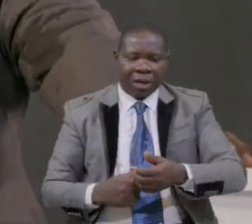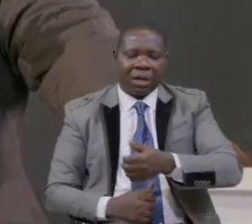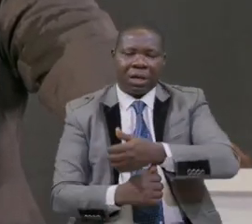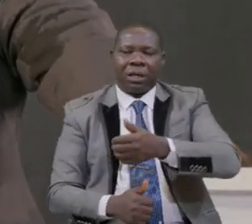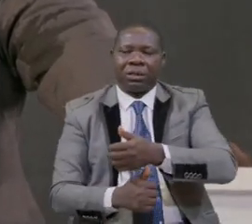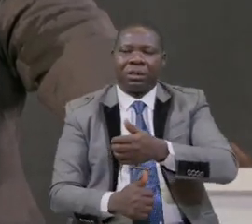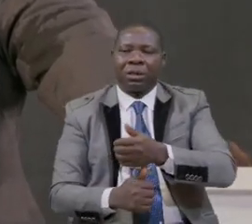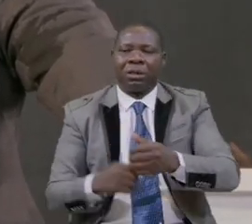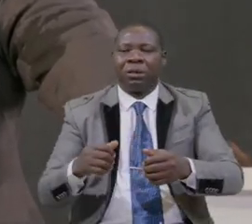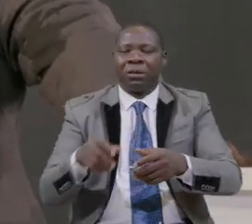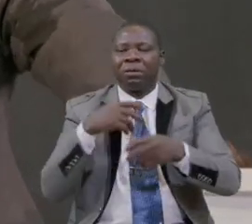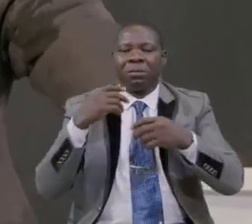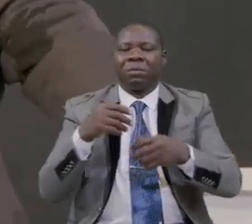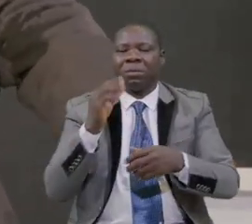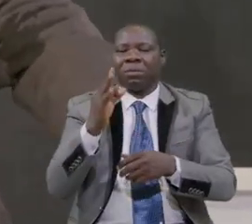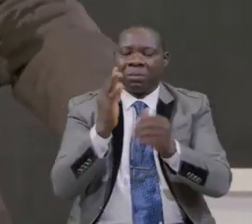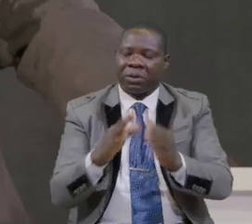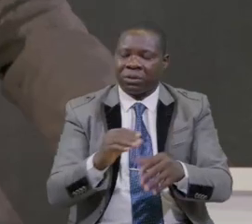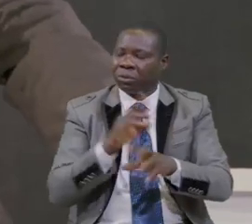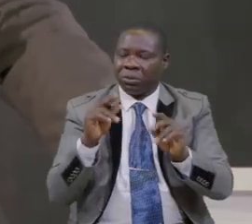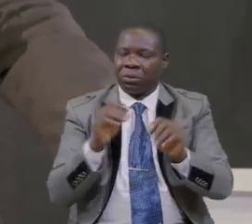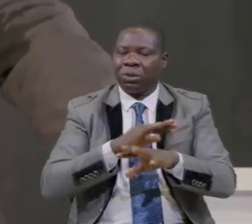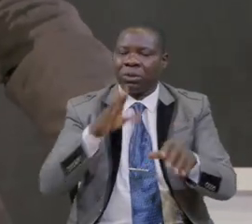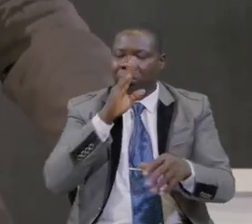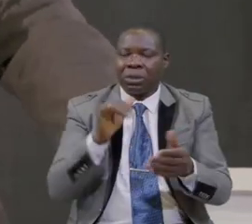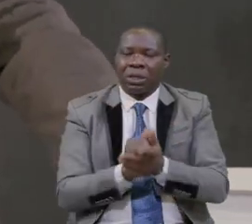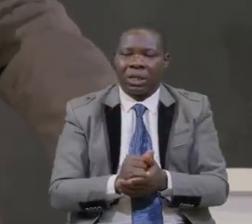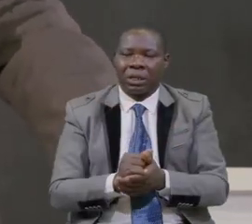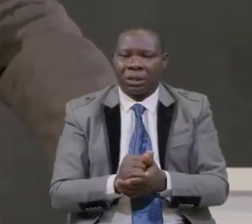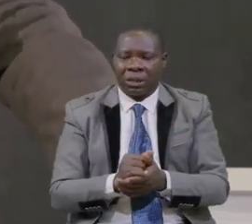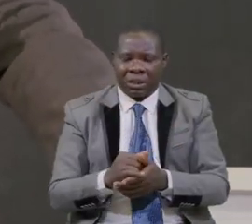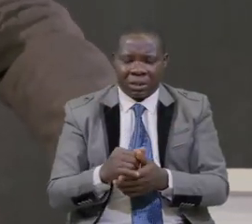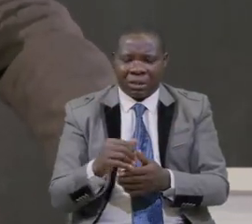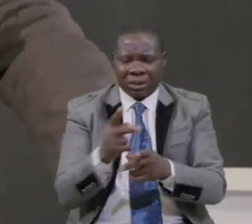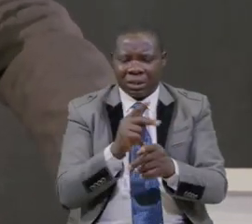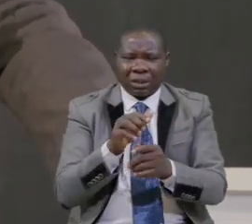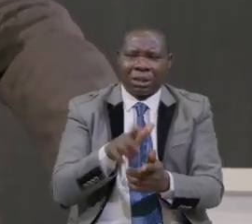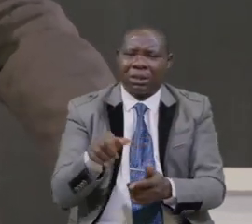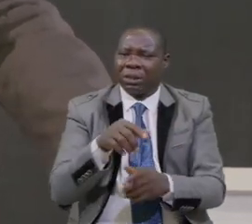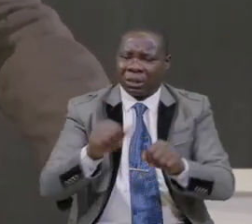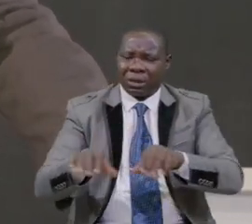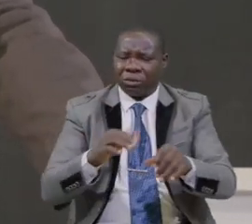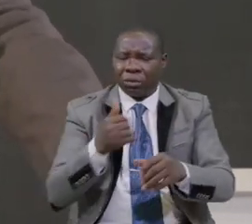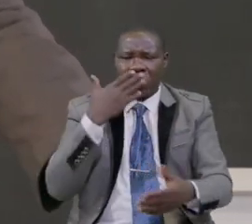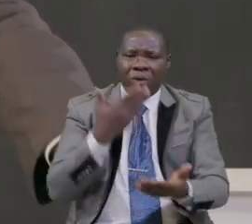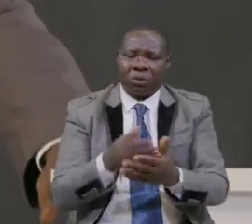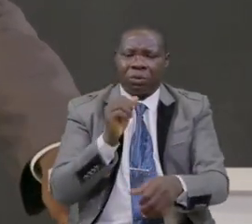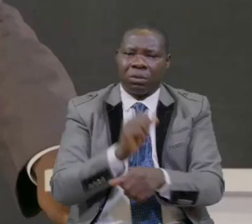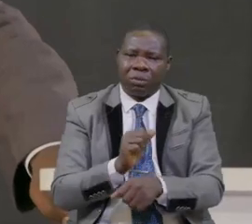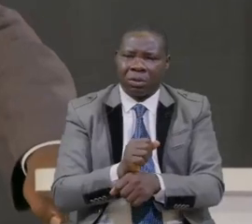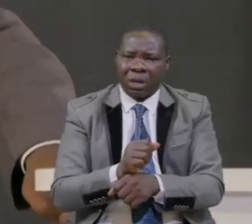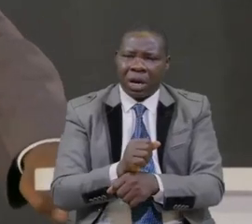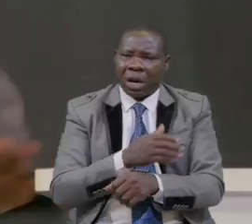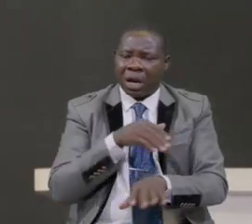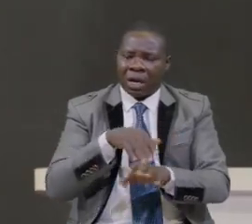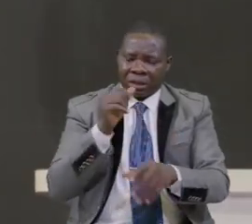pasteur. Ne sois pas si négligent. Tu peux faire bon travail au moment où, quand une inspiration vient